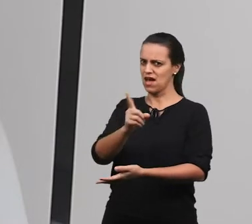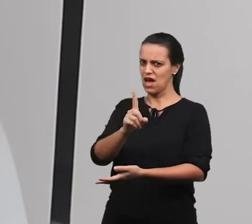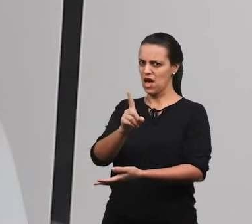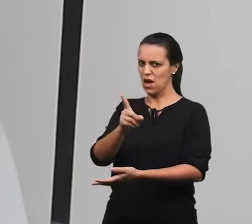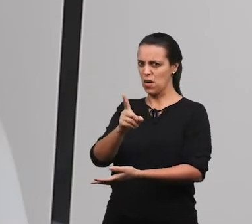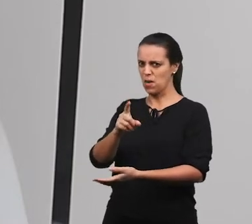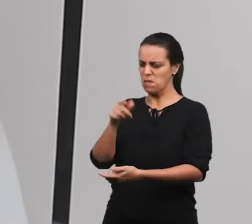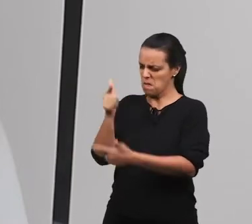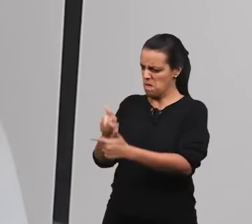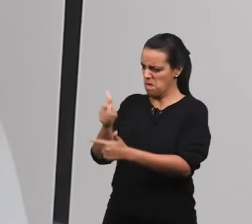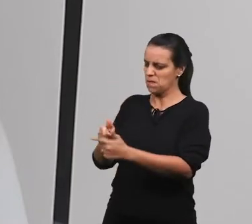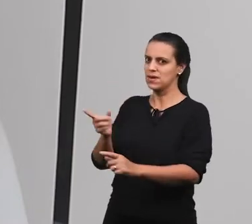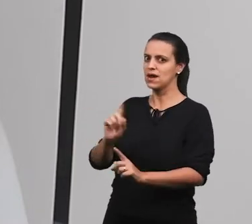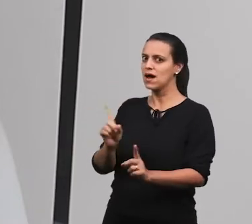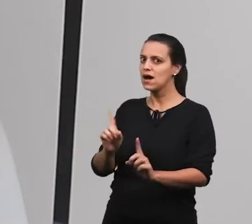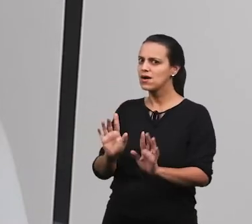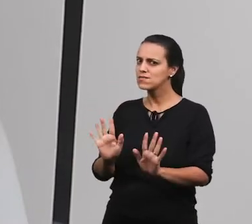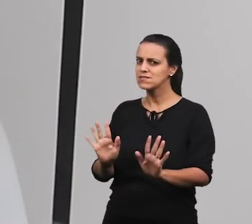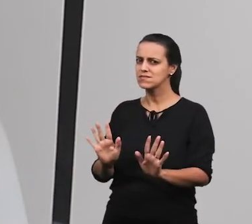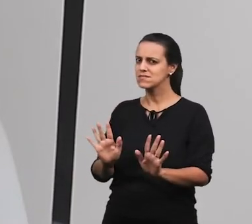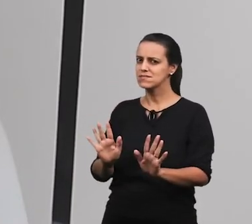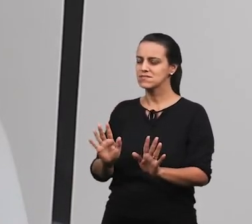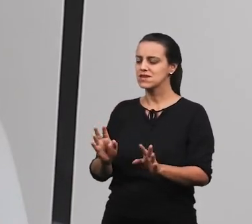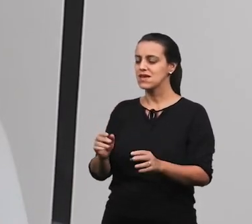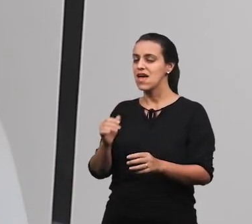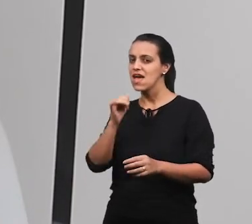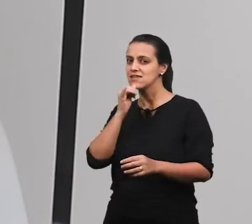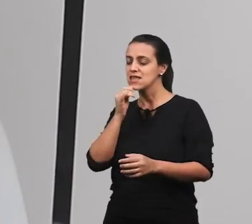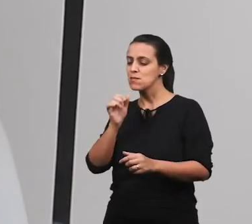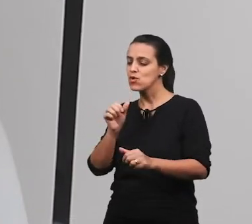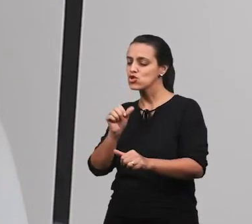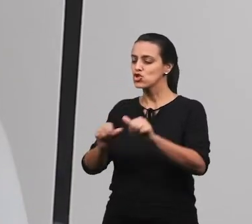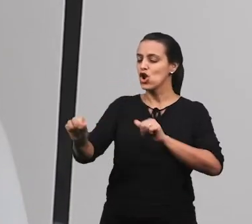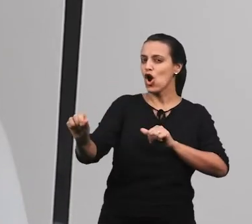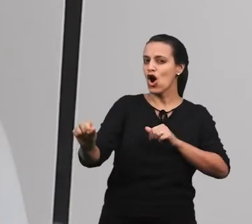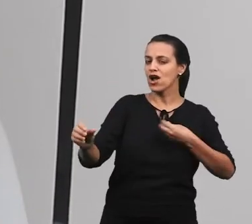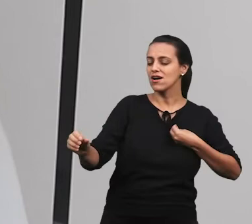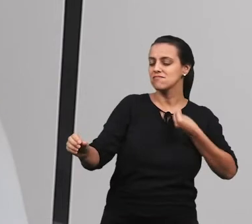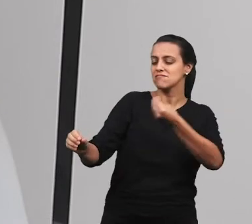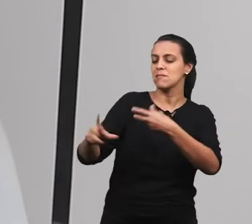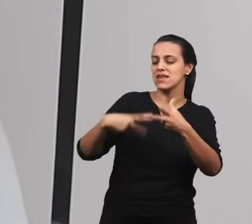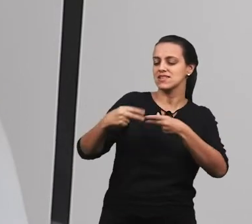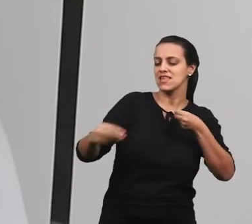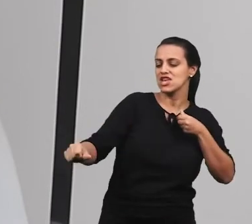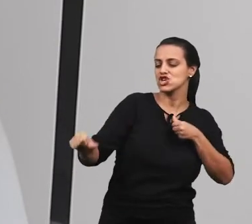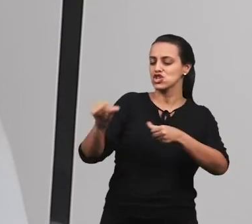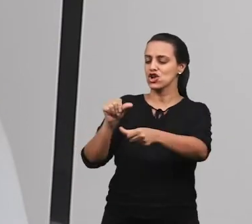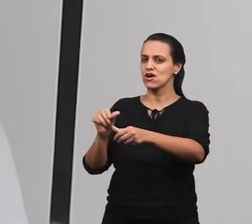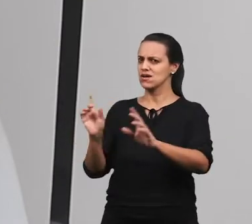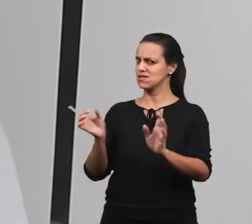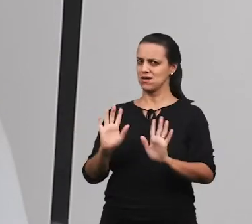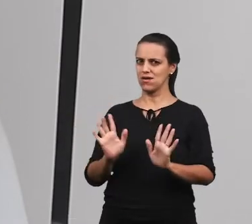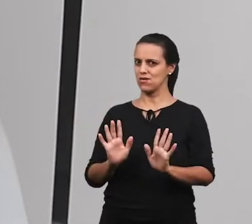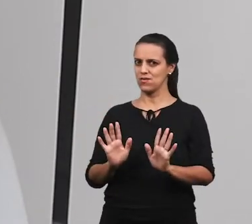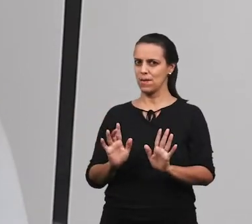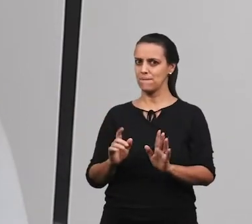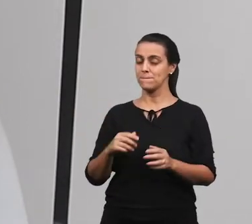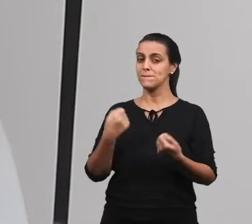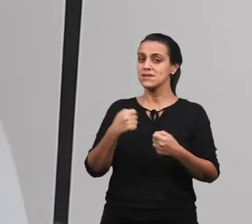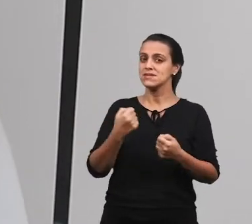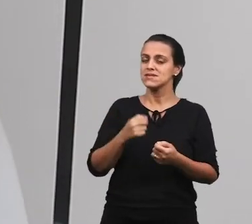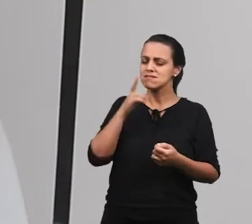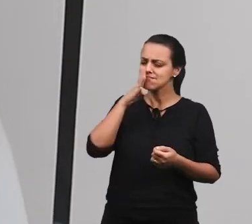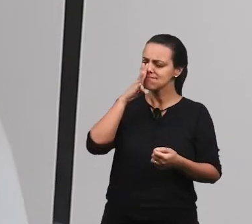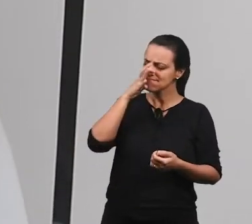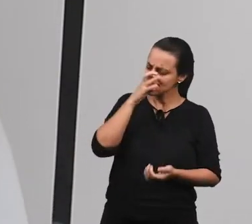детей или ругать ребенка, или давать им какое-то вознаграждение, если они будут есть.